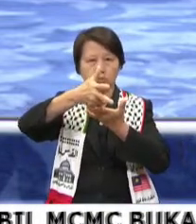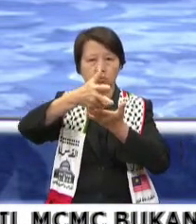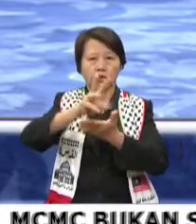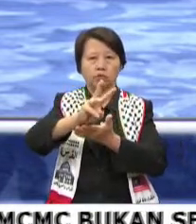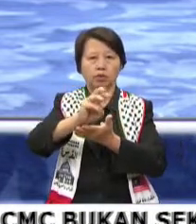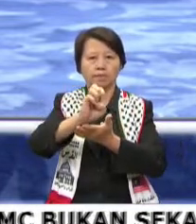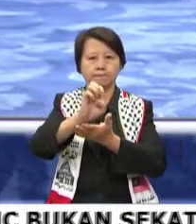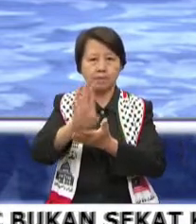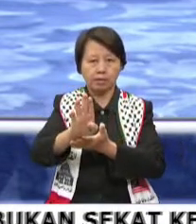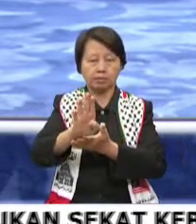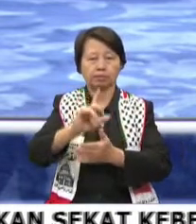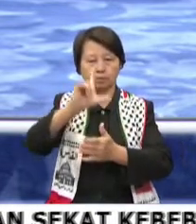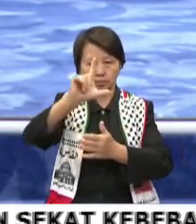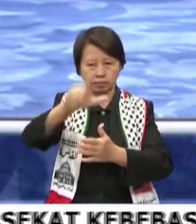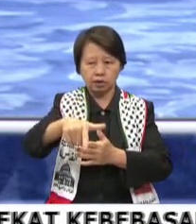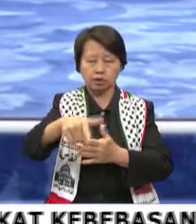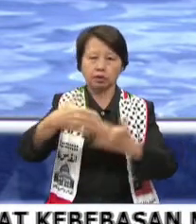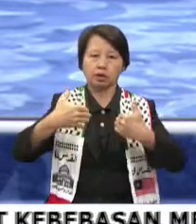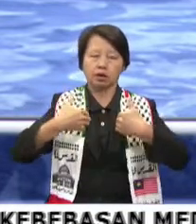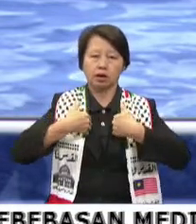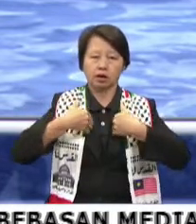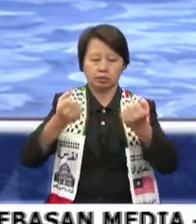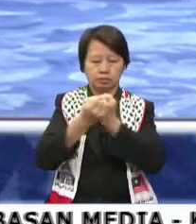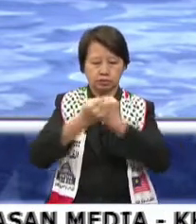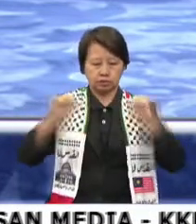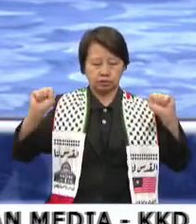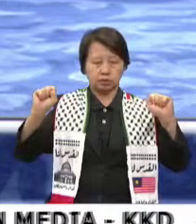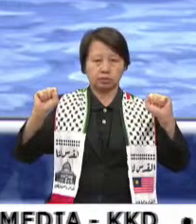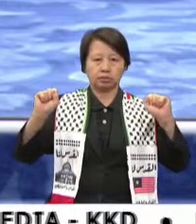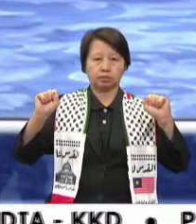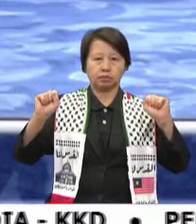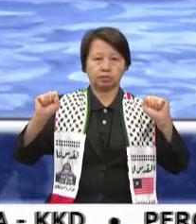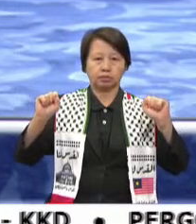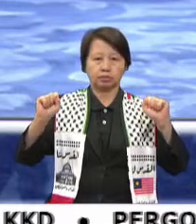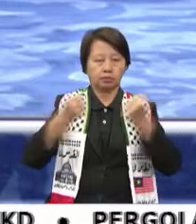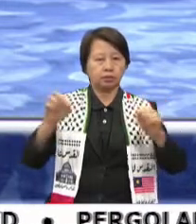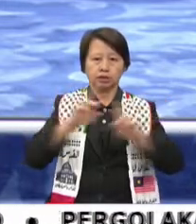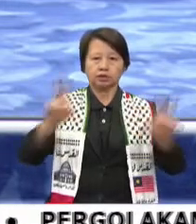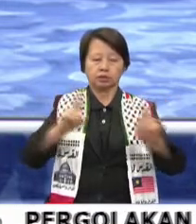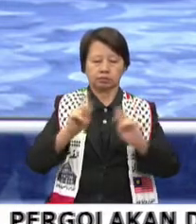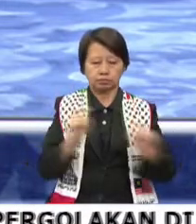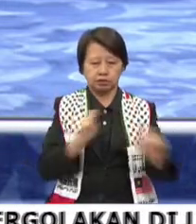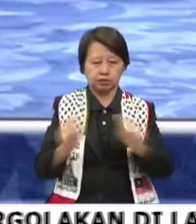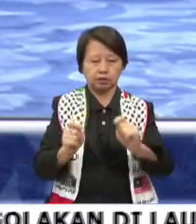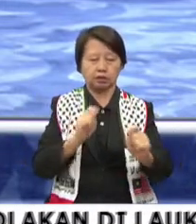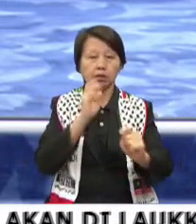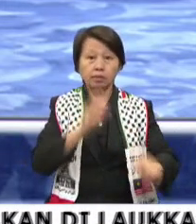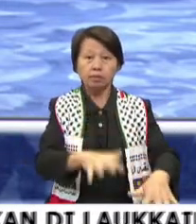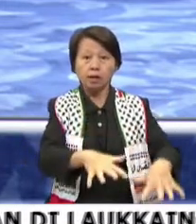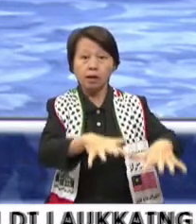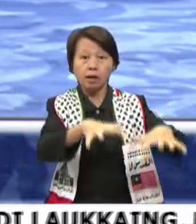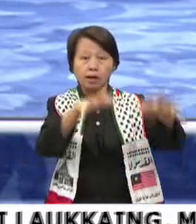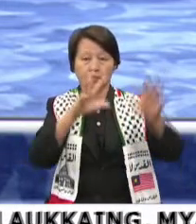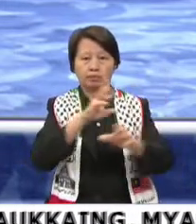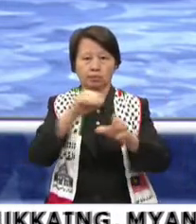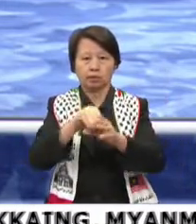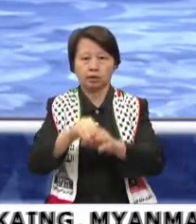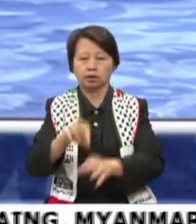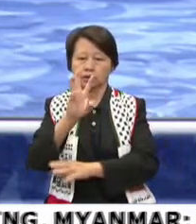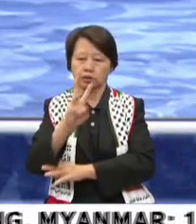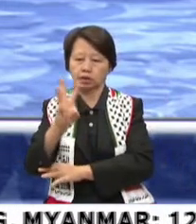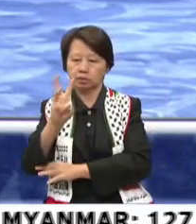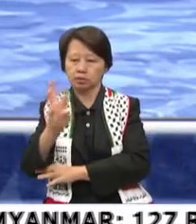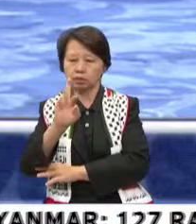web kemudian persiapan persediaan tindak bencana melibatkan